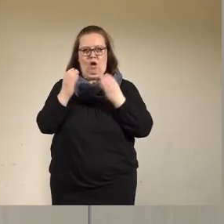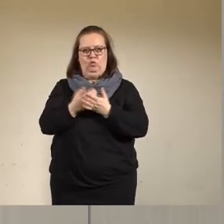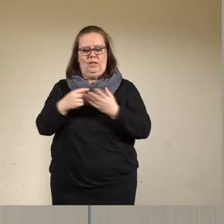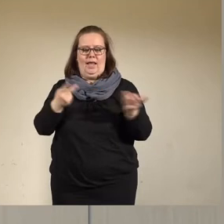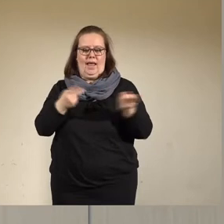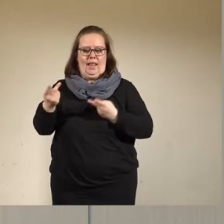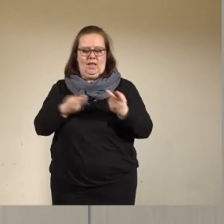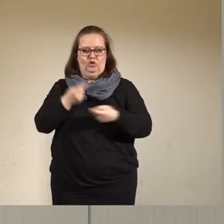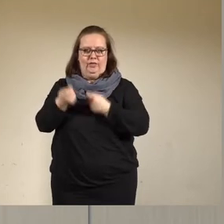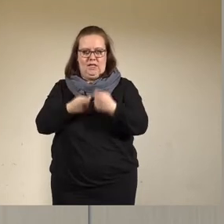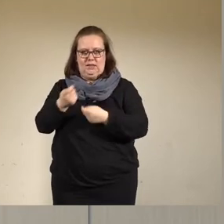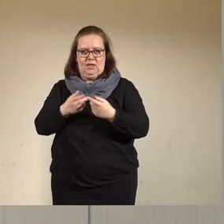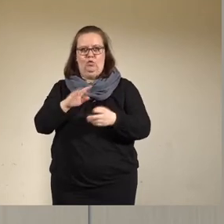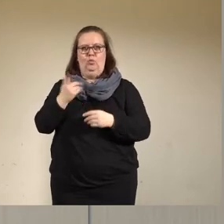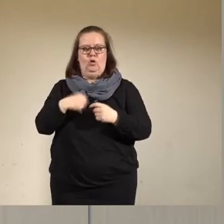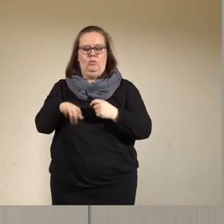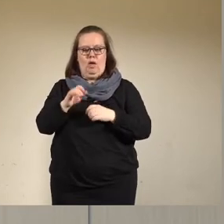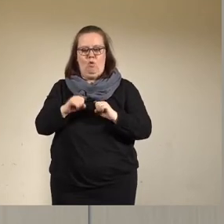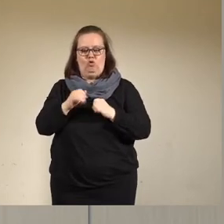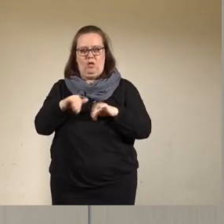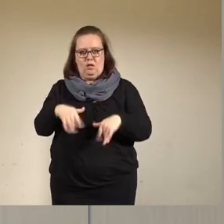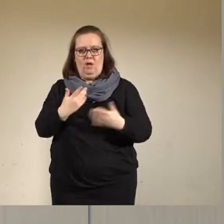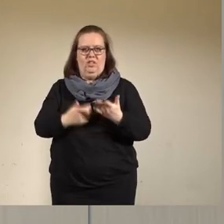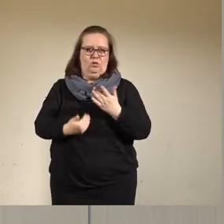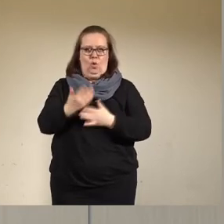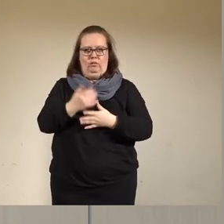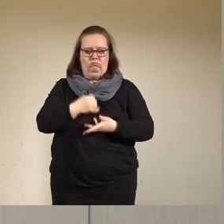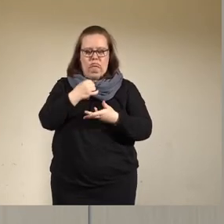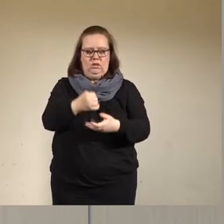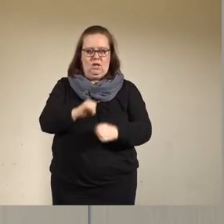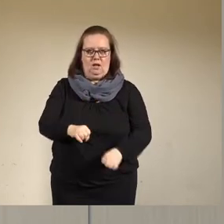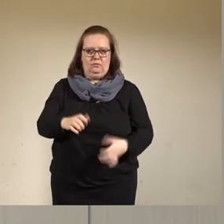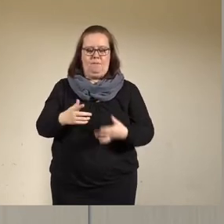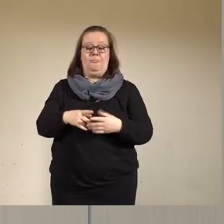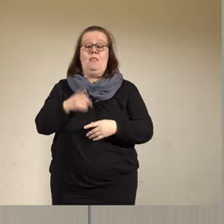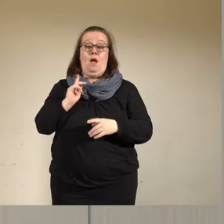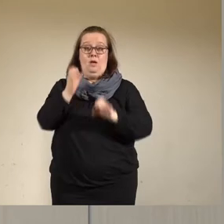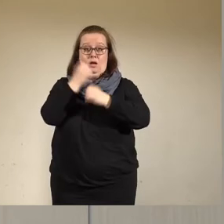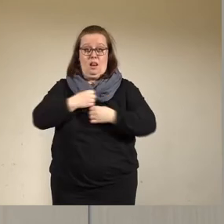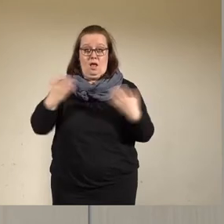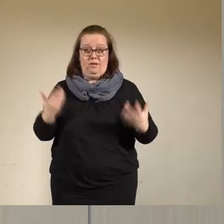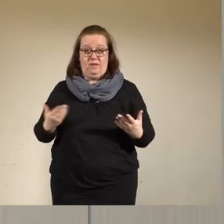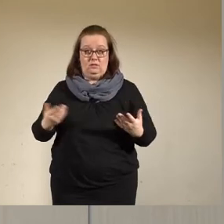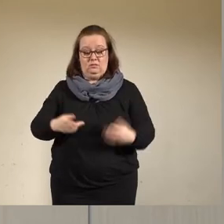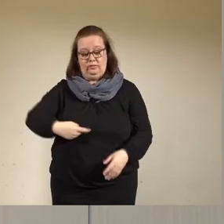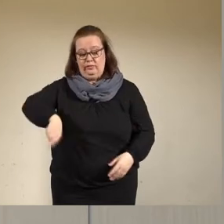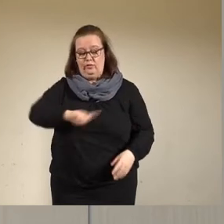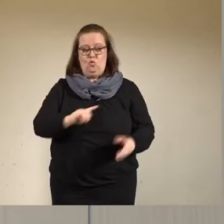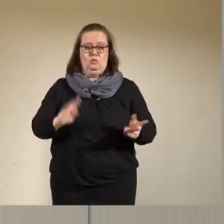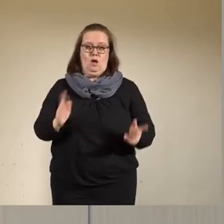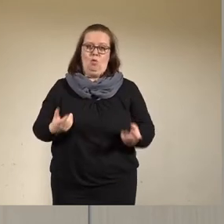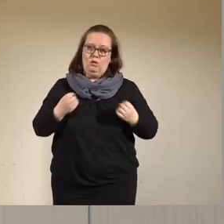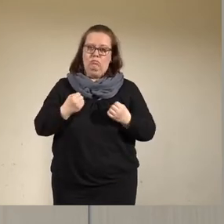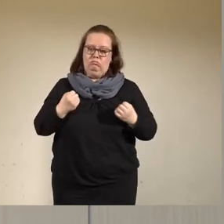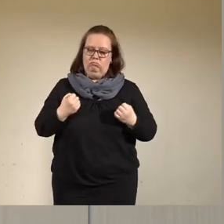finanziert und schaffte unter anderem Spielräume für weitere Vorhaben. Aber ich sage es hier ganz klar und deutlich, für uns ist damit aber auch